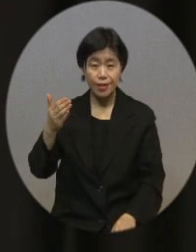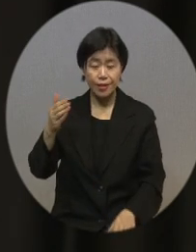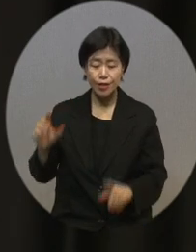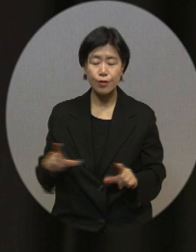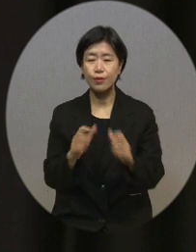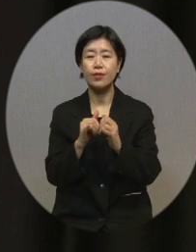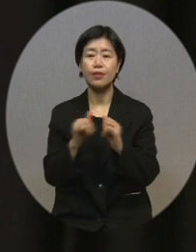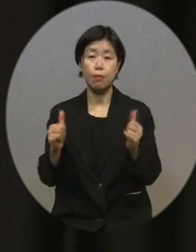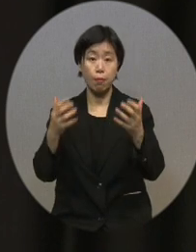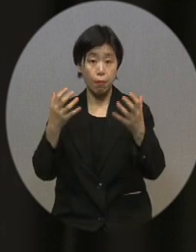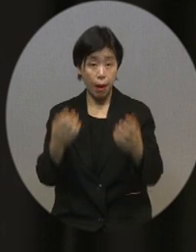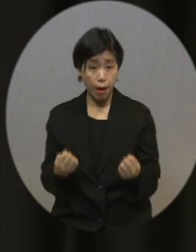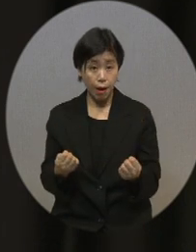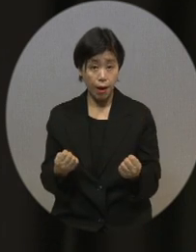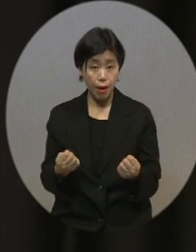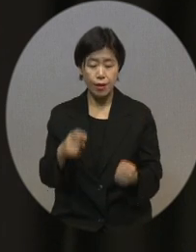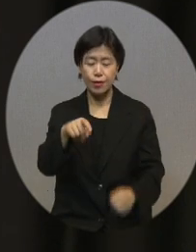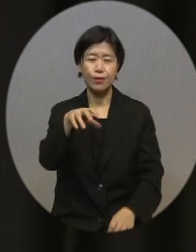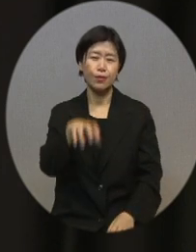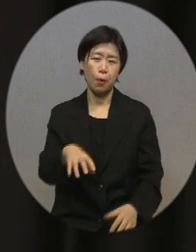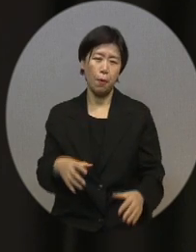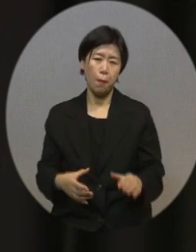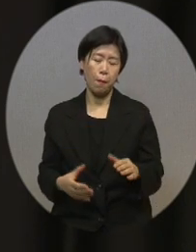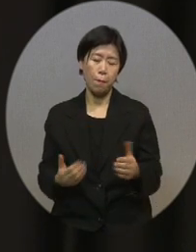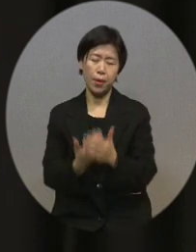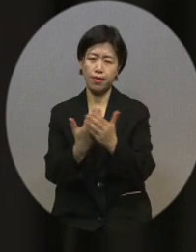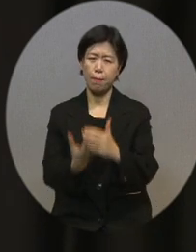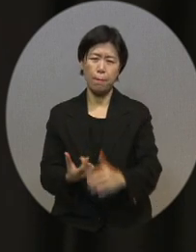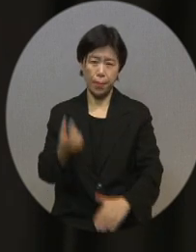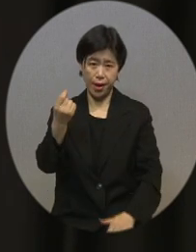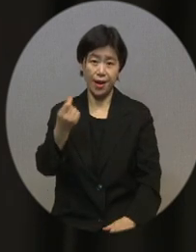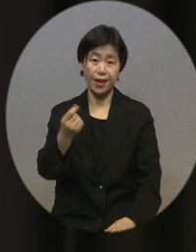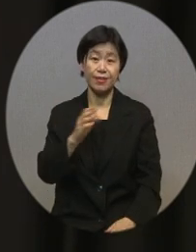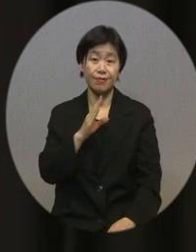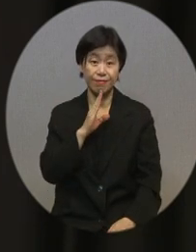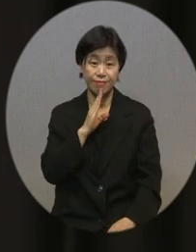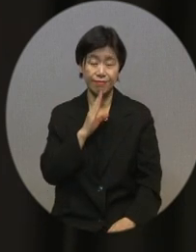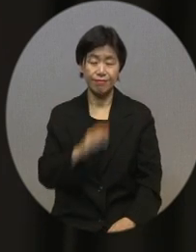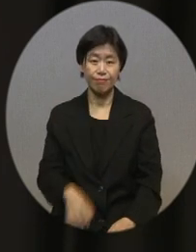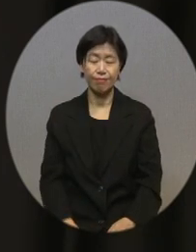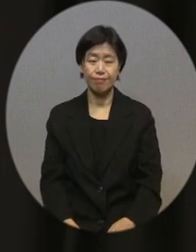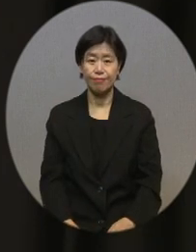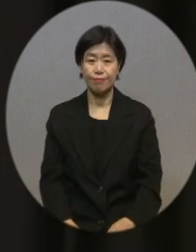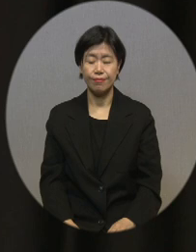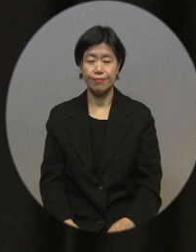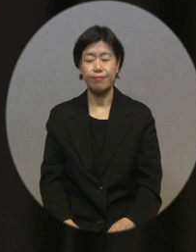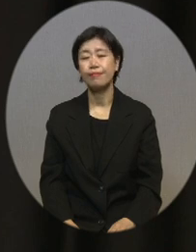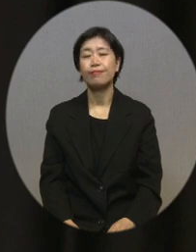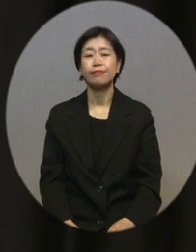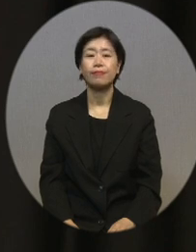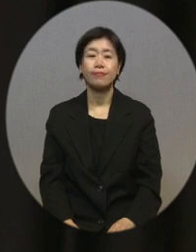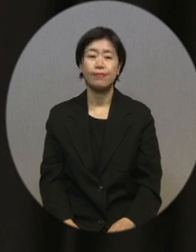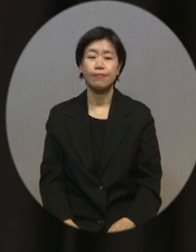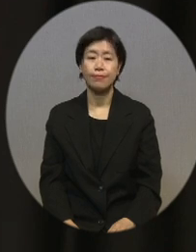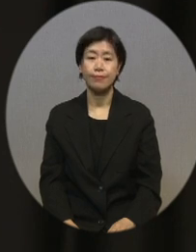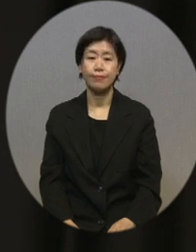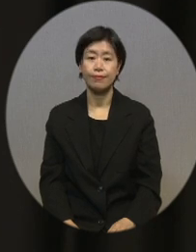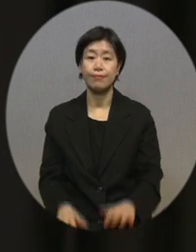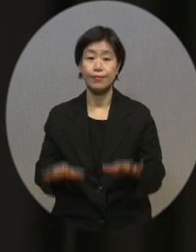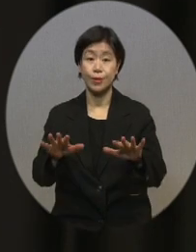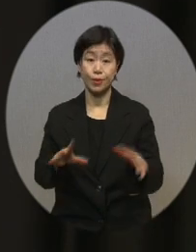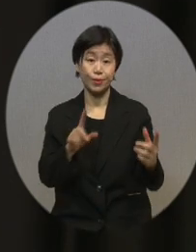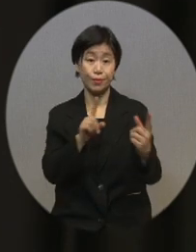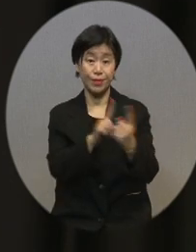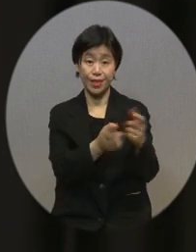많을 때에는 그 고장이 빨리 발전하지 않을까 하는 생각도 좀 해봅니다. 오늘